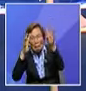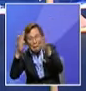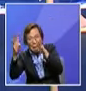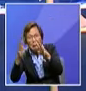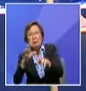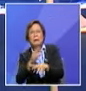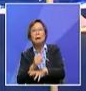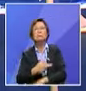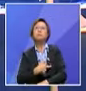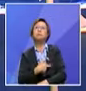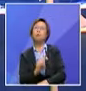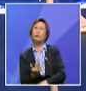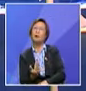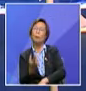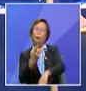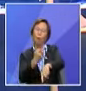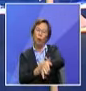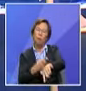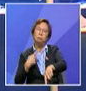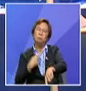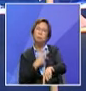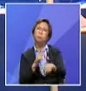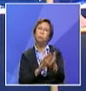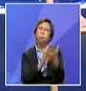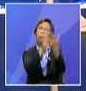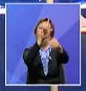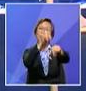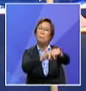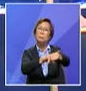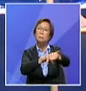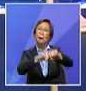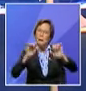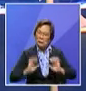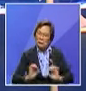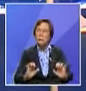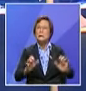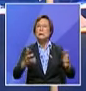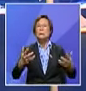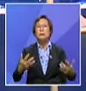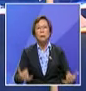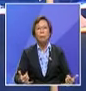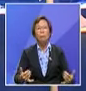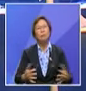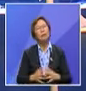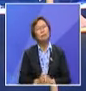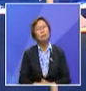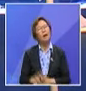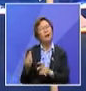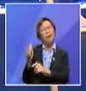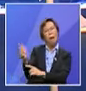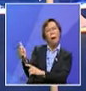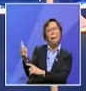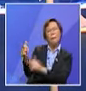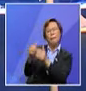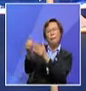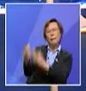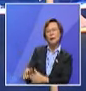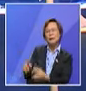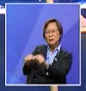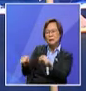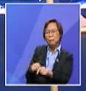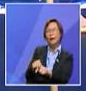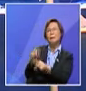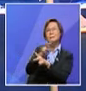sia-sia di waktu kita berdepan dengan saat getir ini. Biarlah pemimpin menjadi tempat tuah